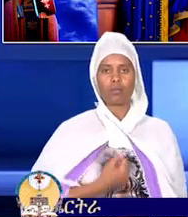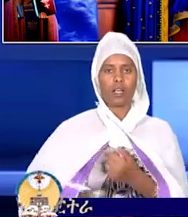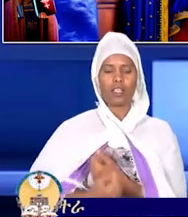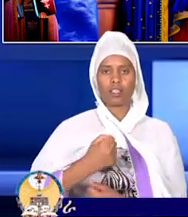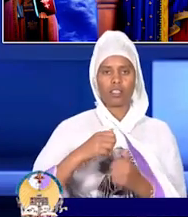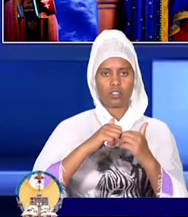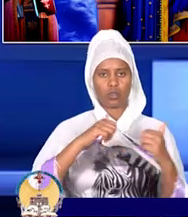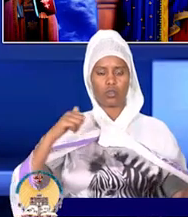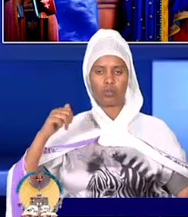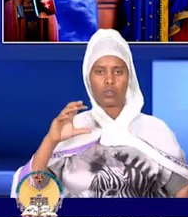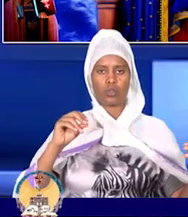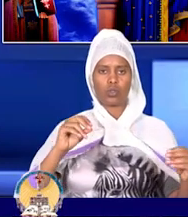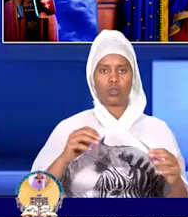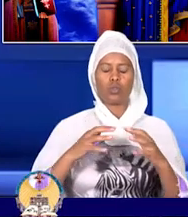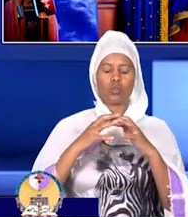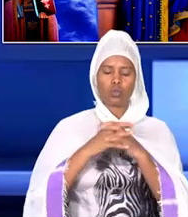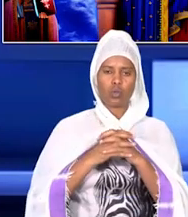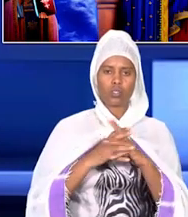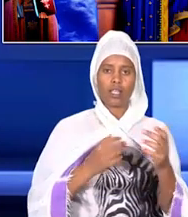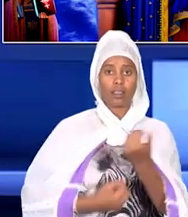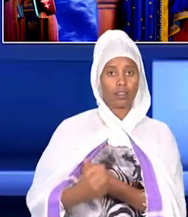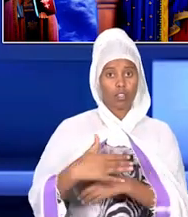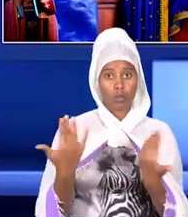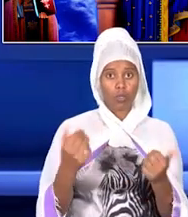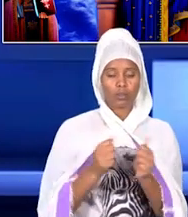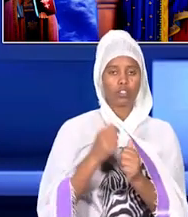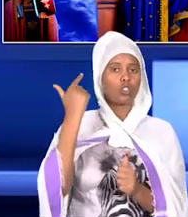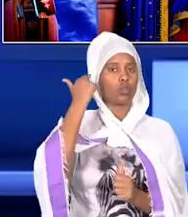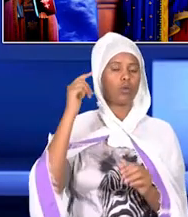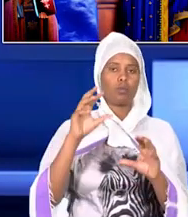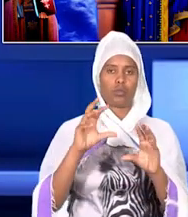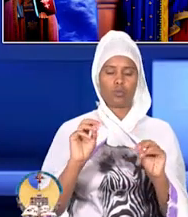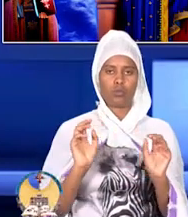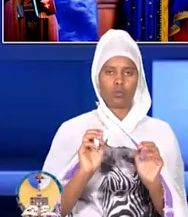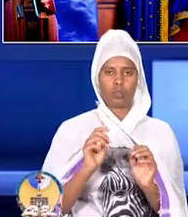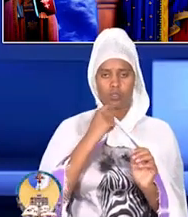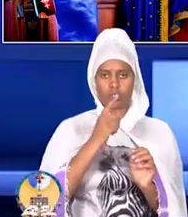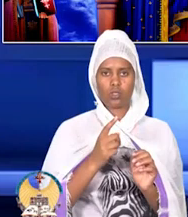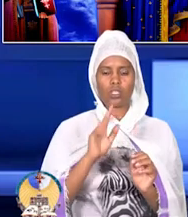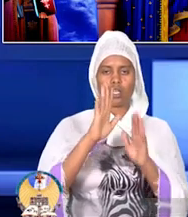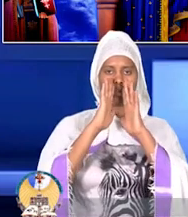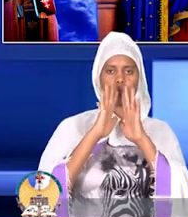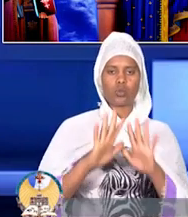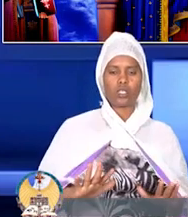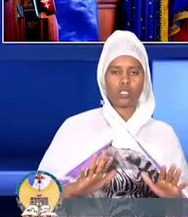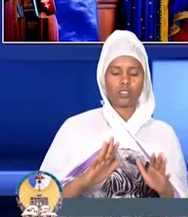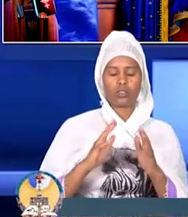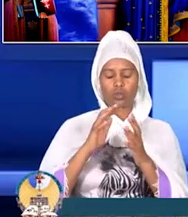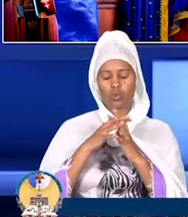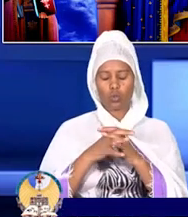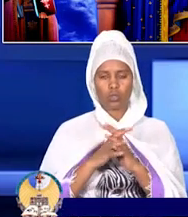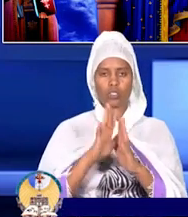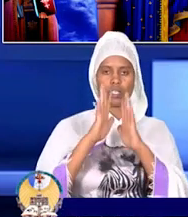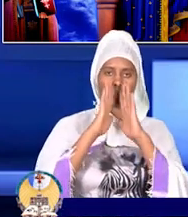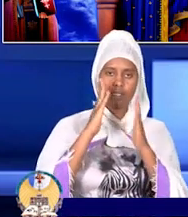እግዚኣብሔር ነቶም ረሲኣን ርሕቆም እዩ ንጸሎት ጻድቃን ግና ይሰምዖ ኢሉ ናይ